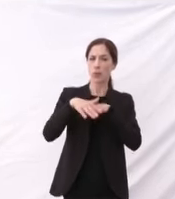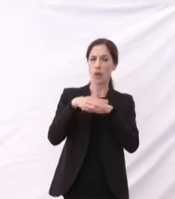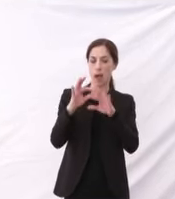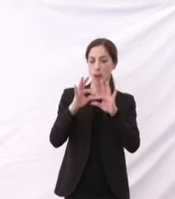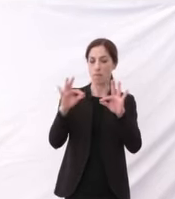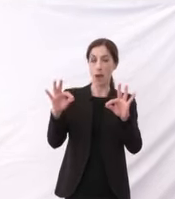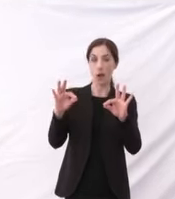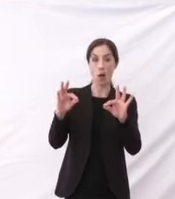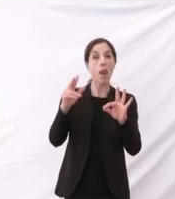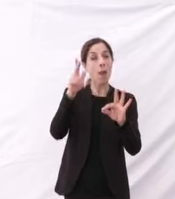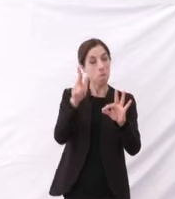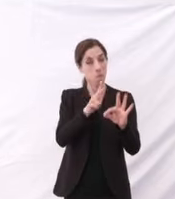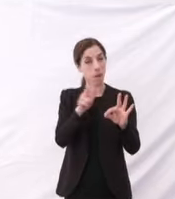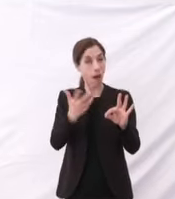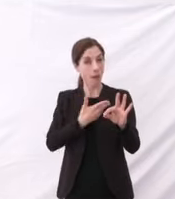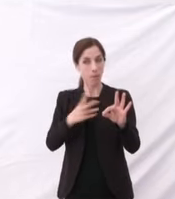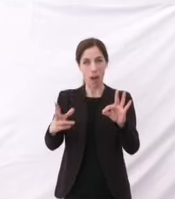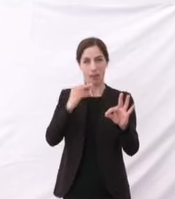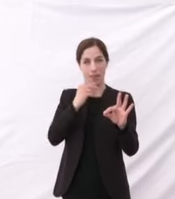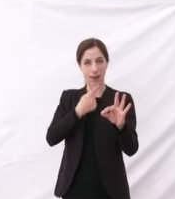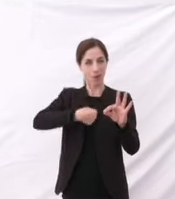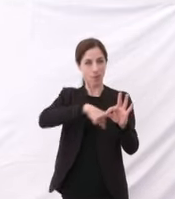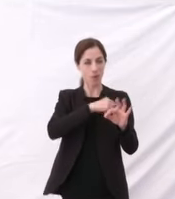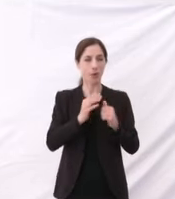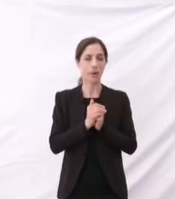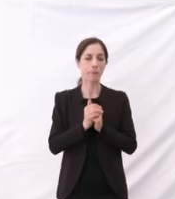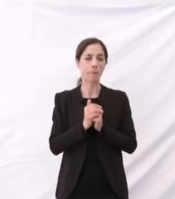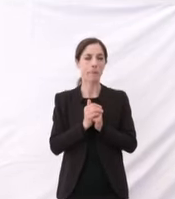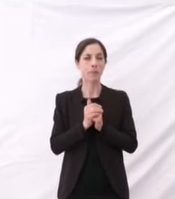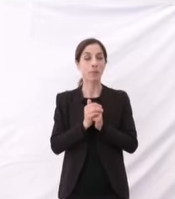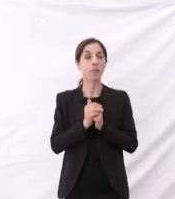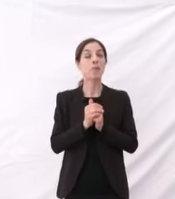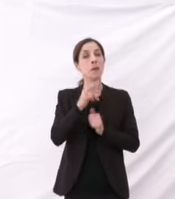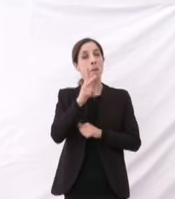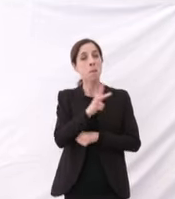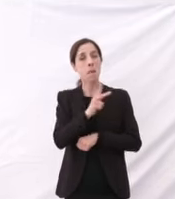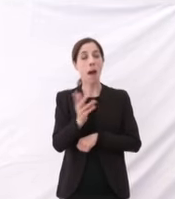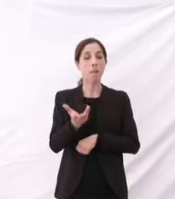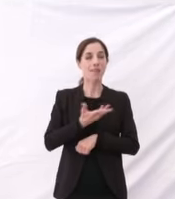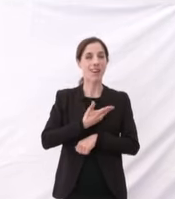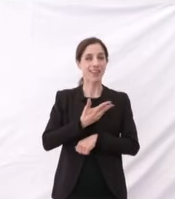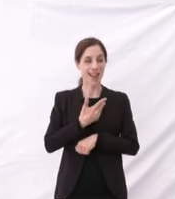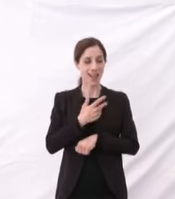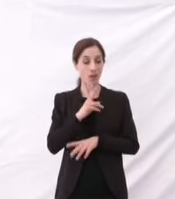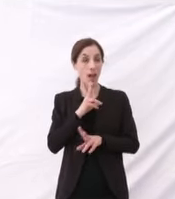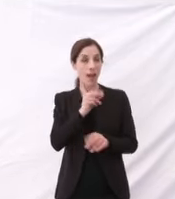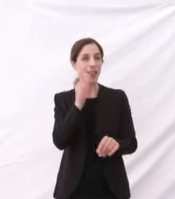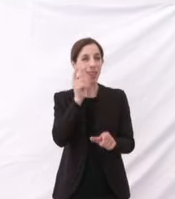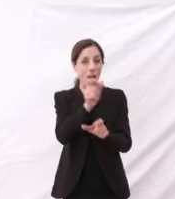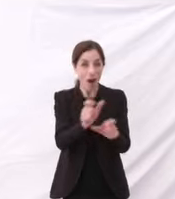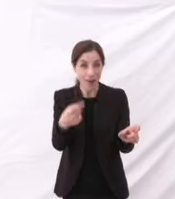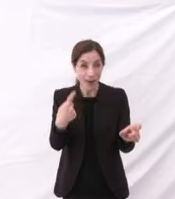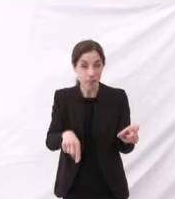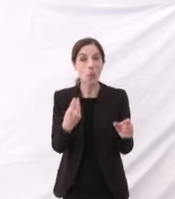ha detto a loro. Le parole di Papa Francesco a queste donne. Vi leggo quello che gli ha